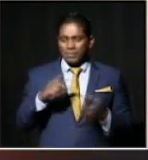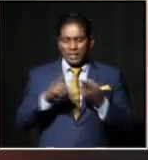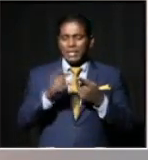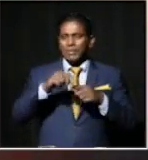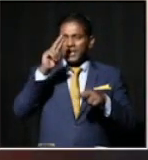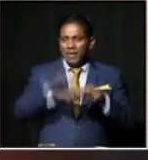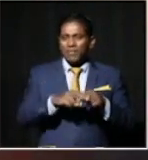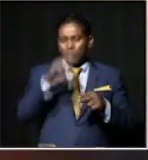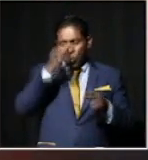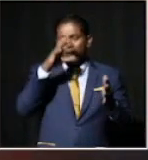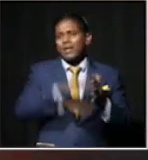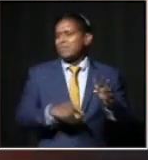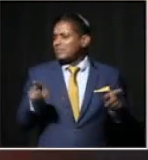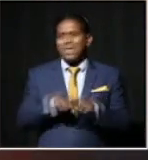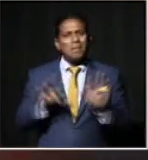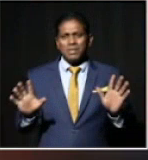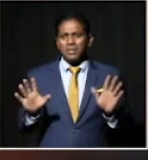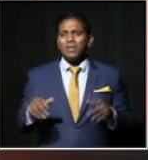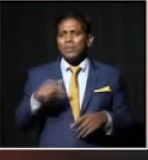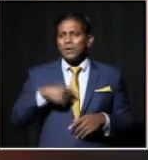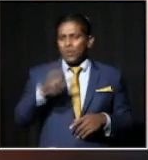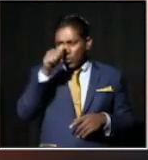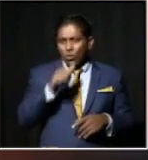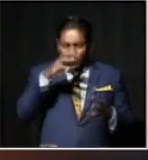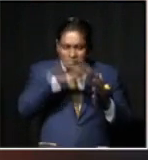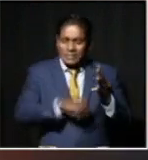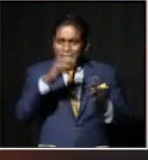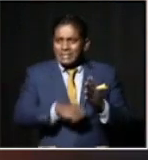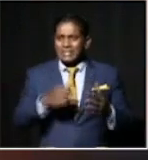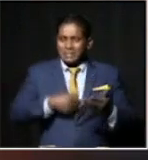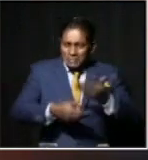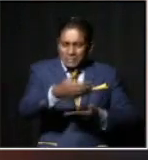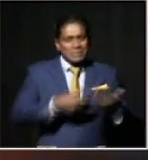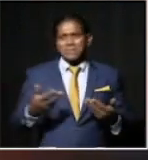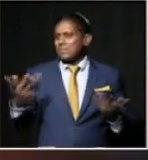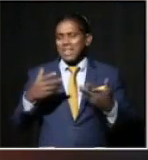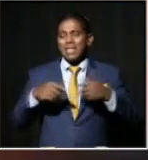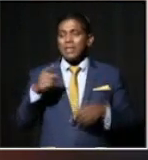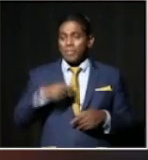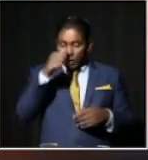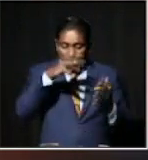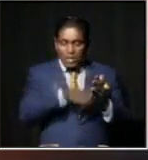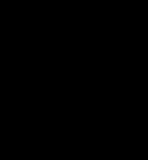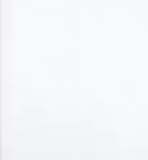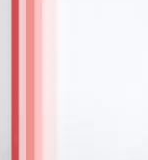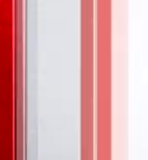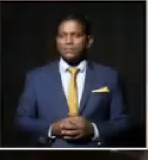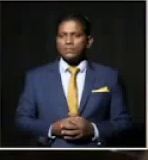පික්පොකට් ගැසීමක් ඒකයි සිද්ධ වෙන්නේ ඉතින් පික්පොකට් දේශපාලනේ ඩීල් දේශපාලනේ කරන්න බෑනේ පික්පොකට් ගහන්න බැරි නිසා තමයි ඩීල් ගහුවේ නැත්තේ